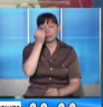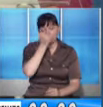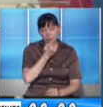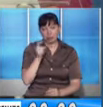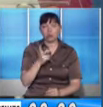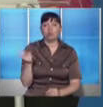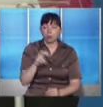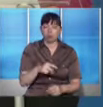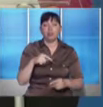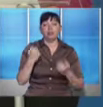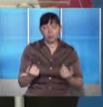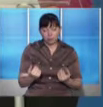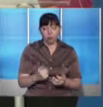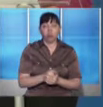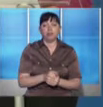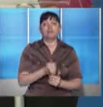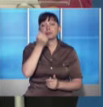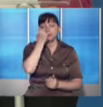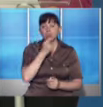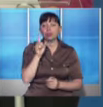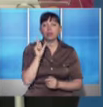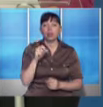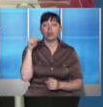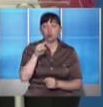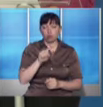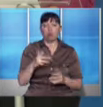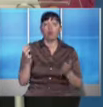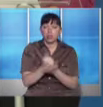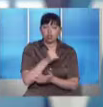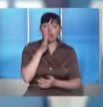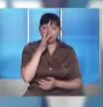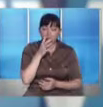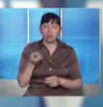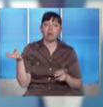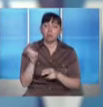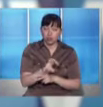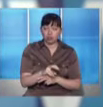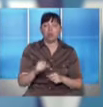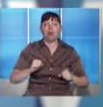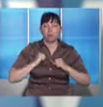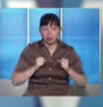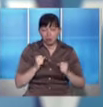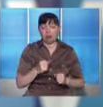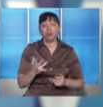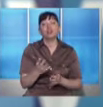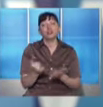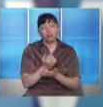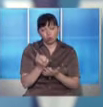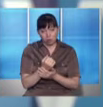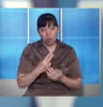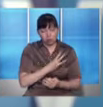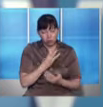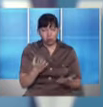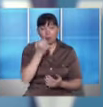venit la dezbateri. Vă mulțumim foarte mult pentru faptul că ați găsit timp, ați făcut acest efort. Vă doresc succes.